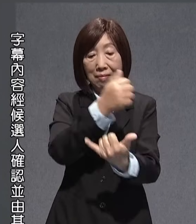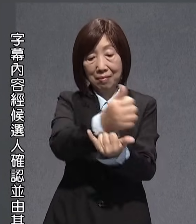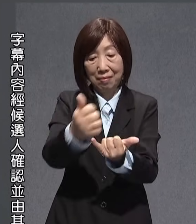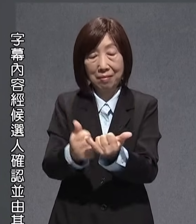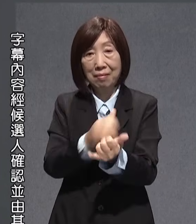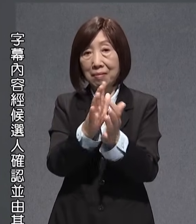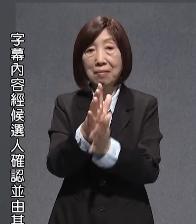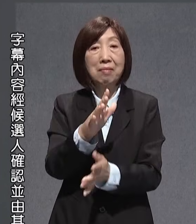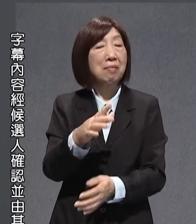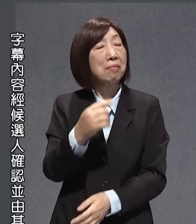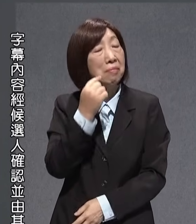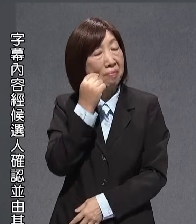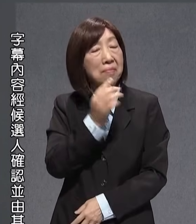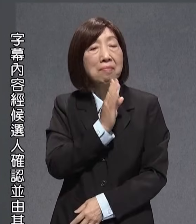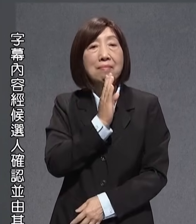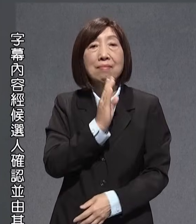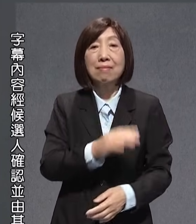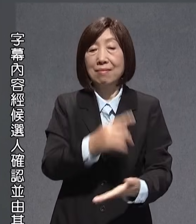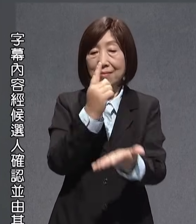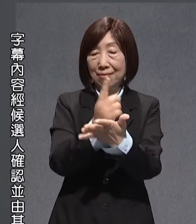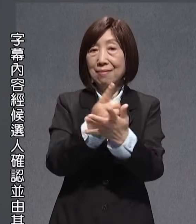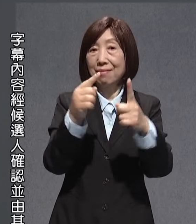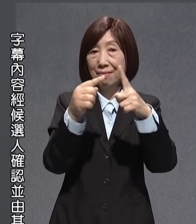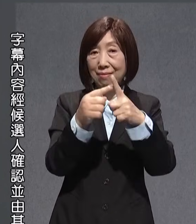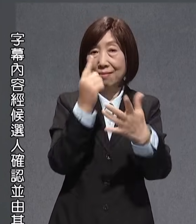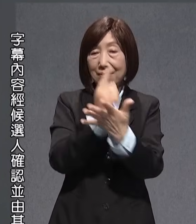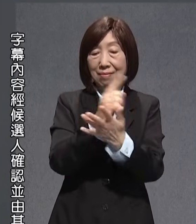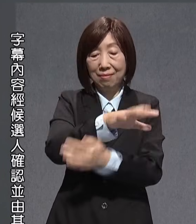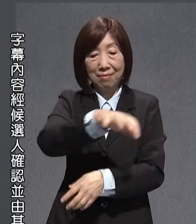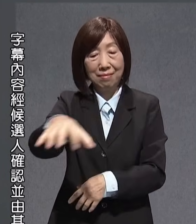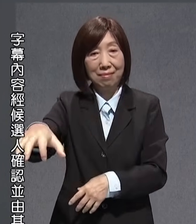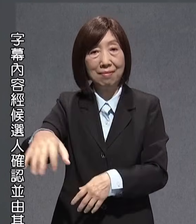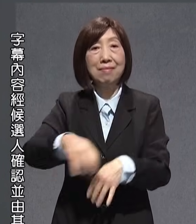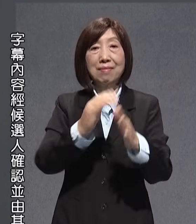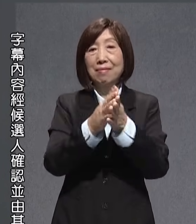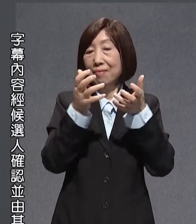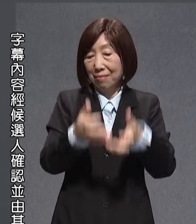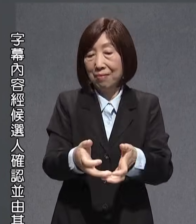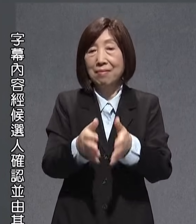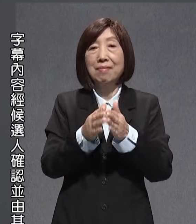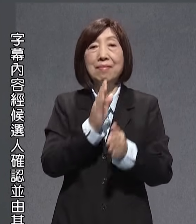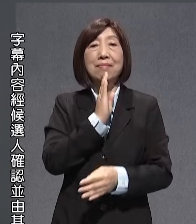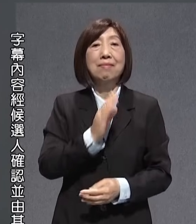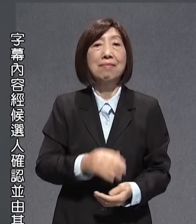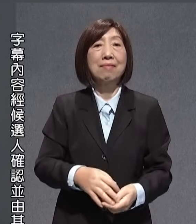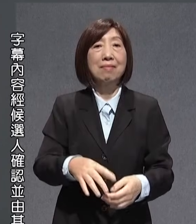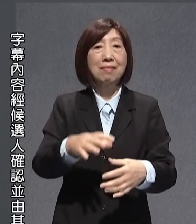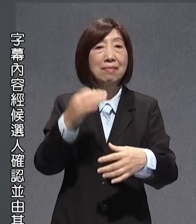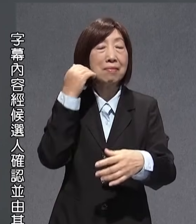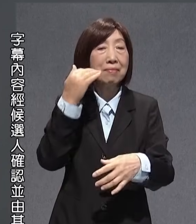不简单，每一个人、每一个城市都非常重要，因为